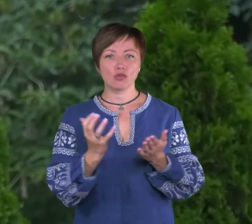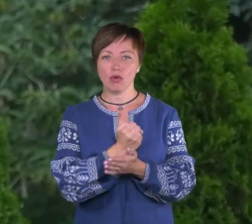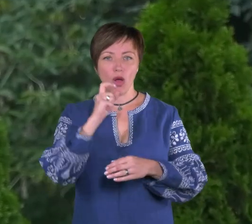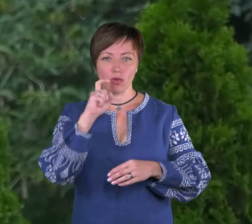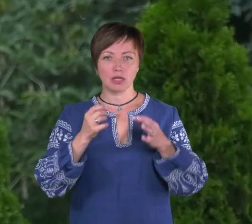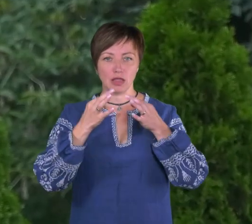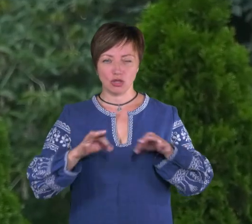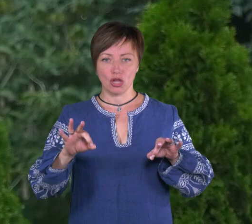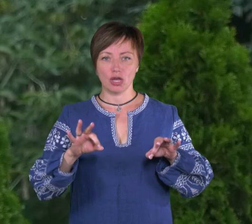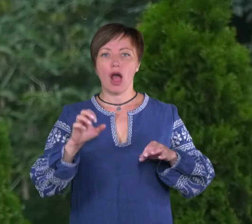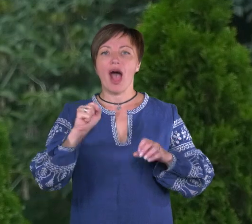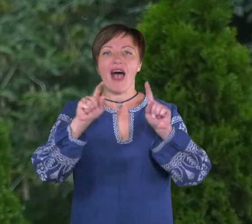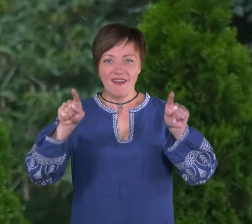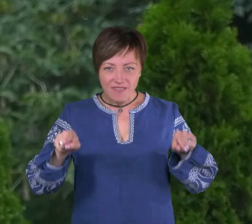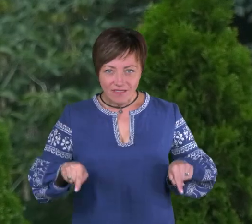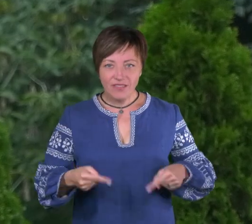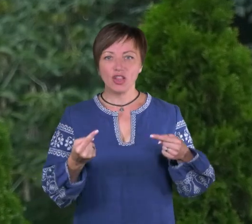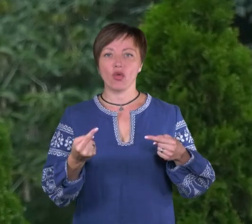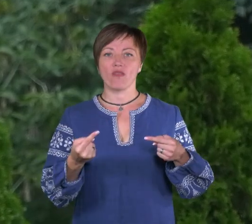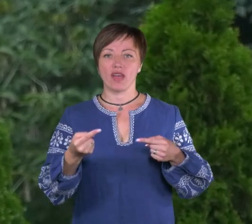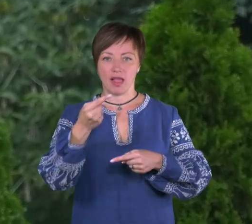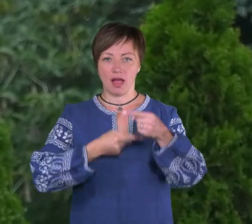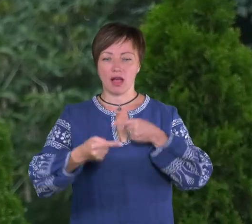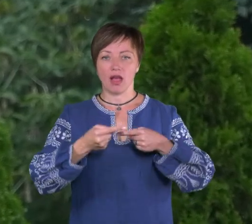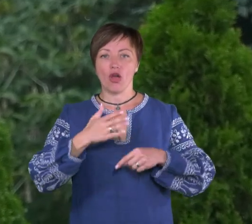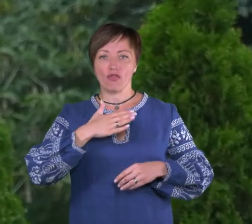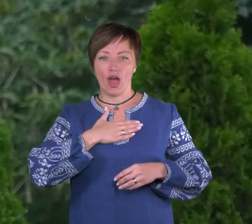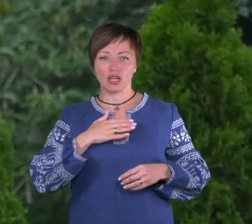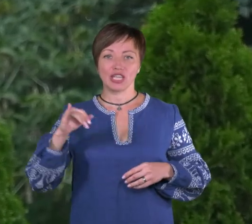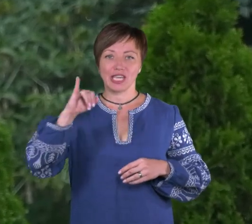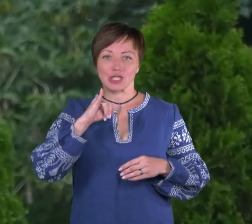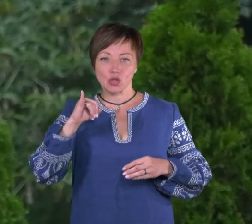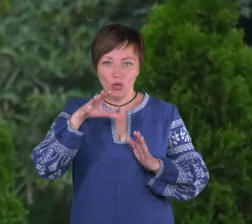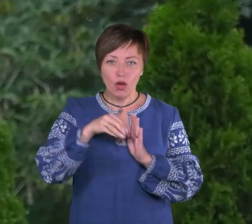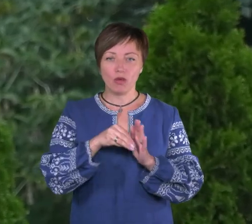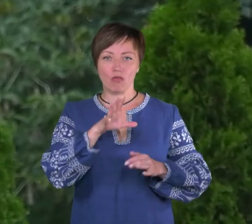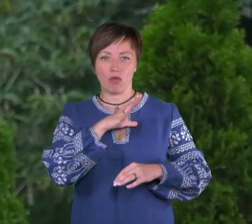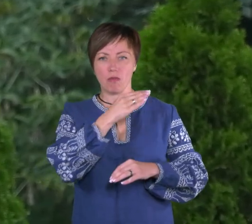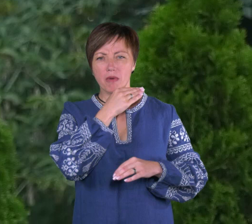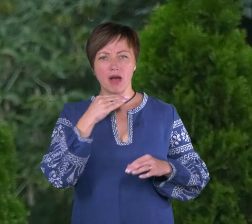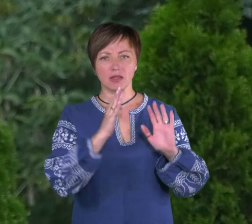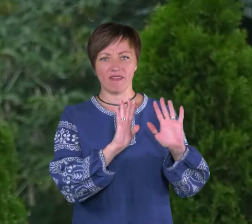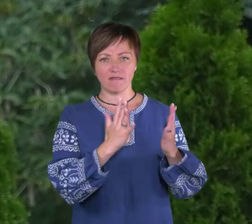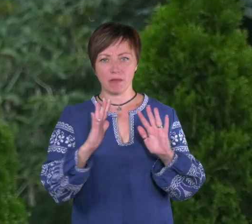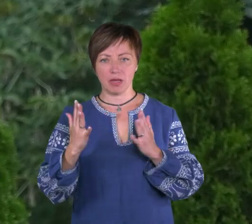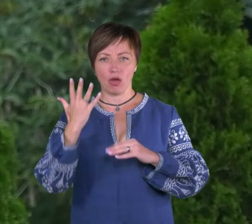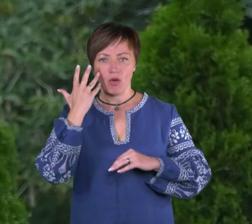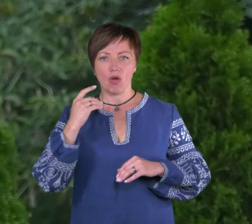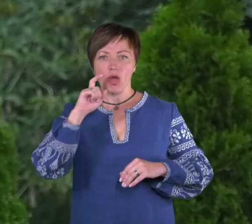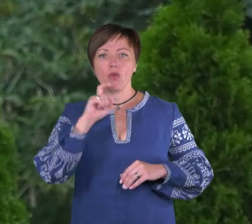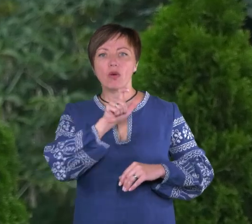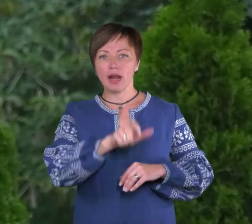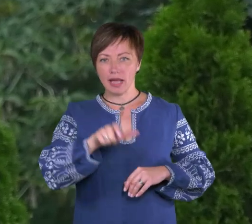українську незалежність, а відновила. Тому що в нашій історії було багато випадків, коли